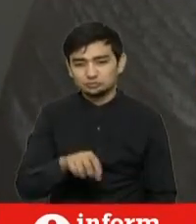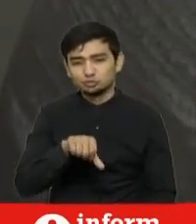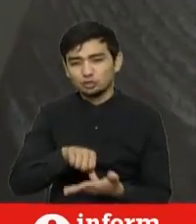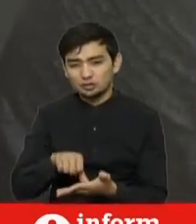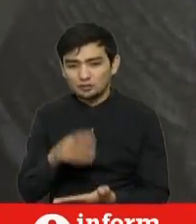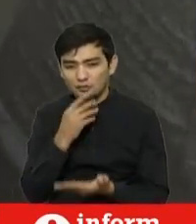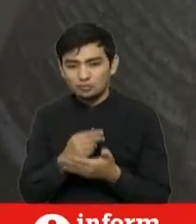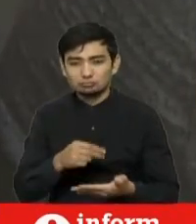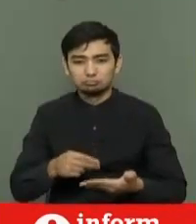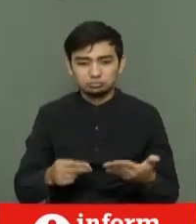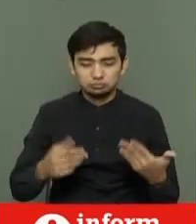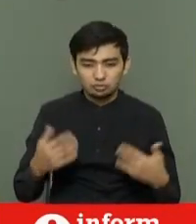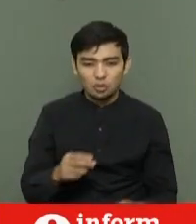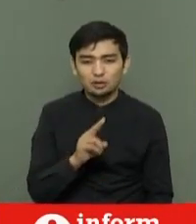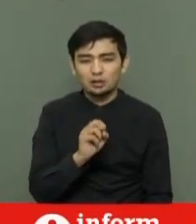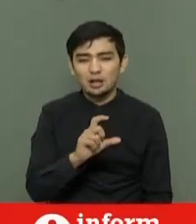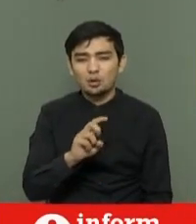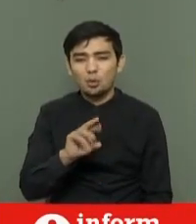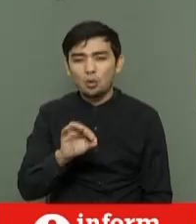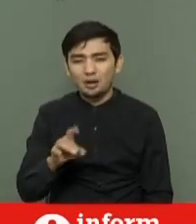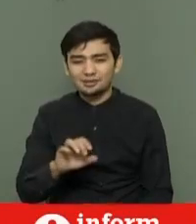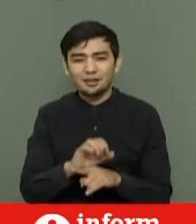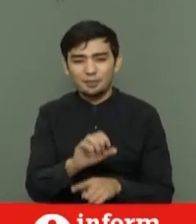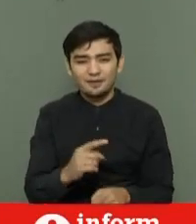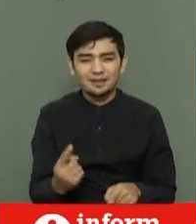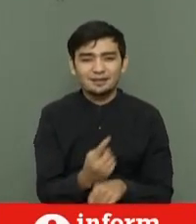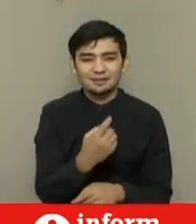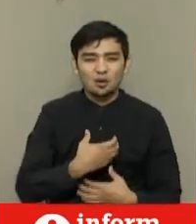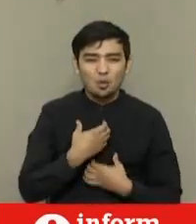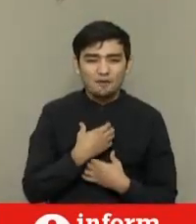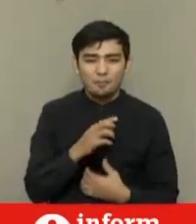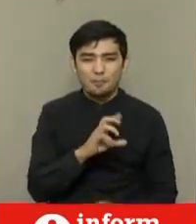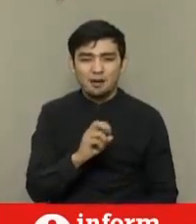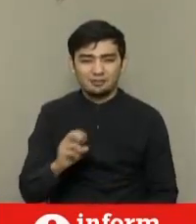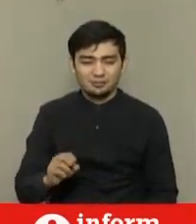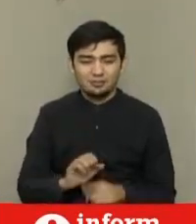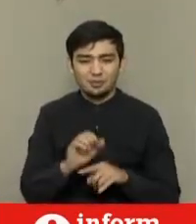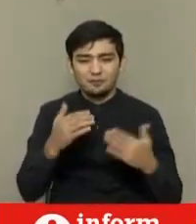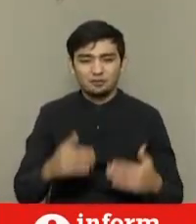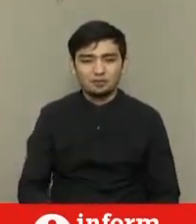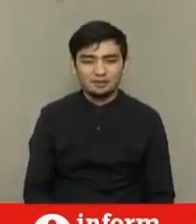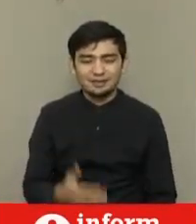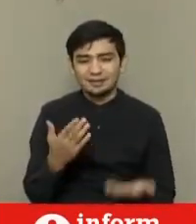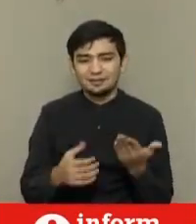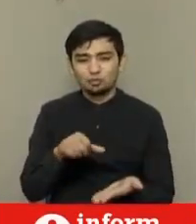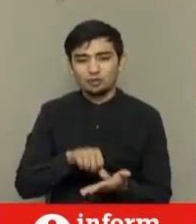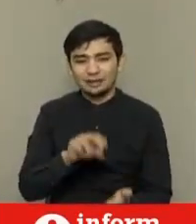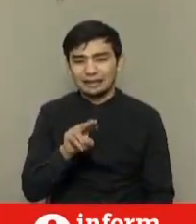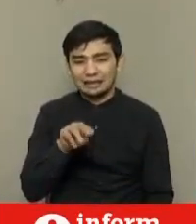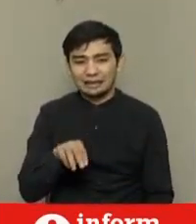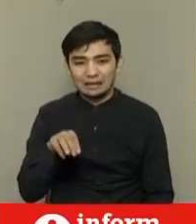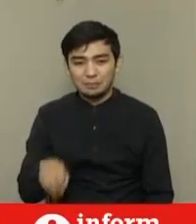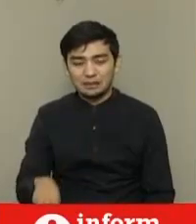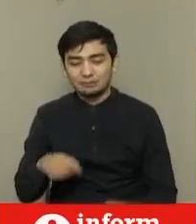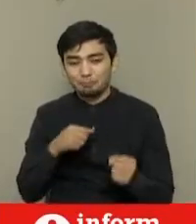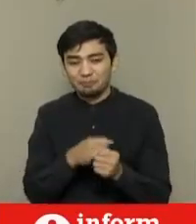свои подписи, и декларация была направлена в единую страховую базу данных. И если участники ДТП его оформили в